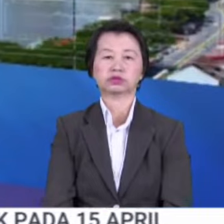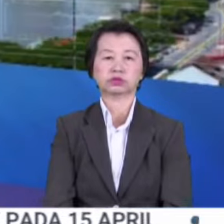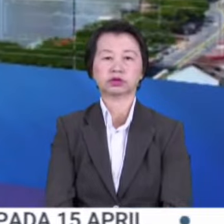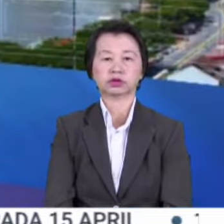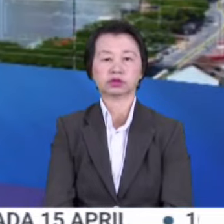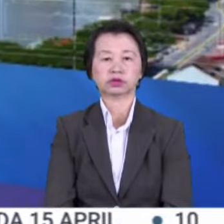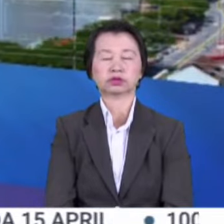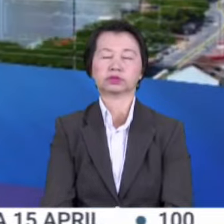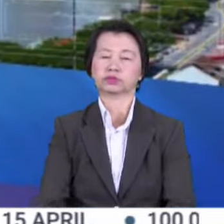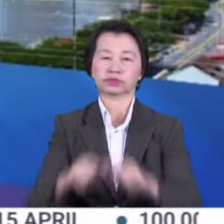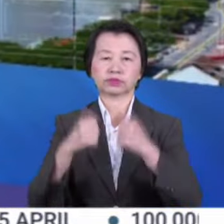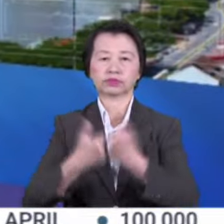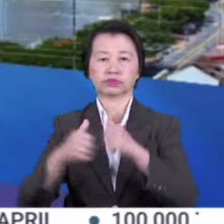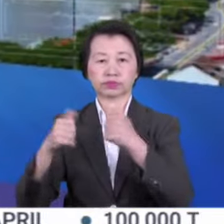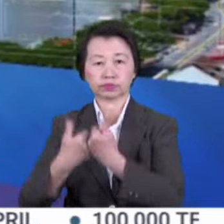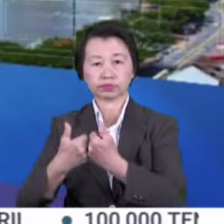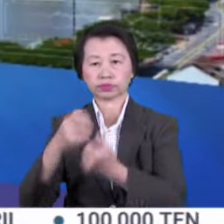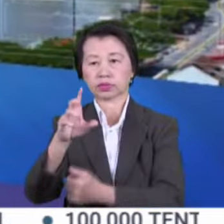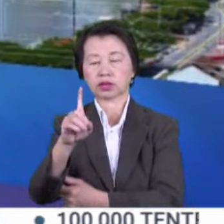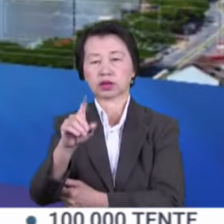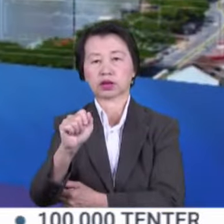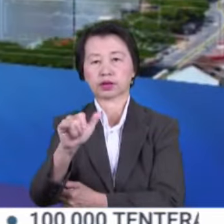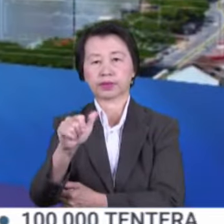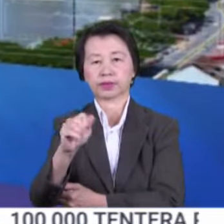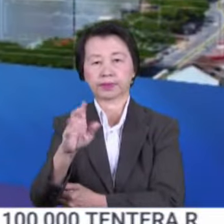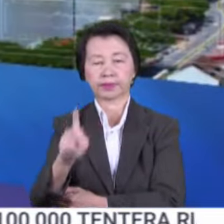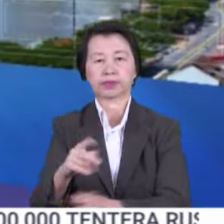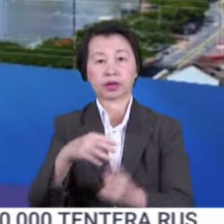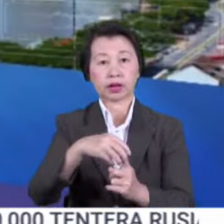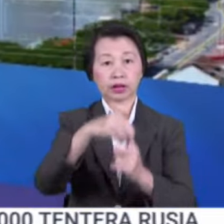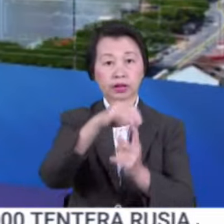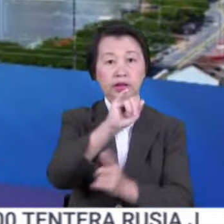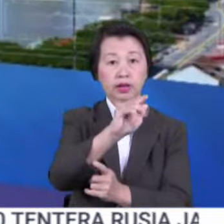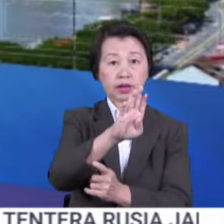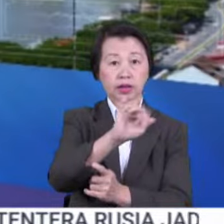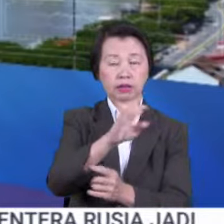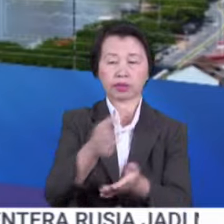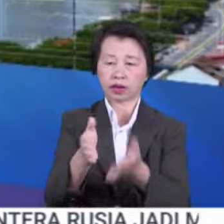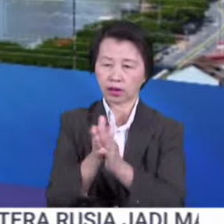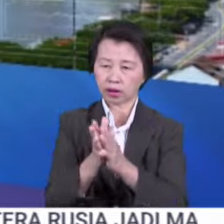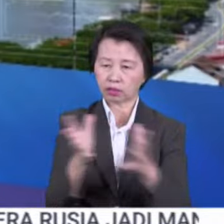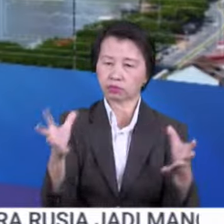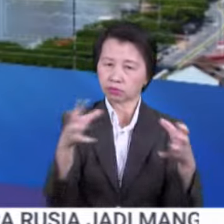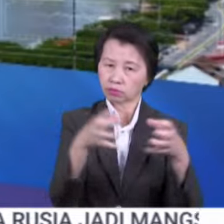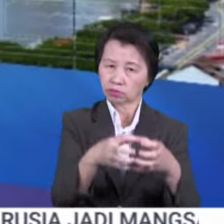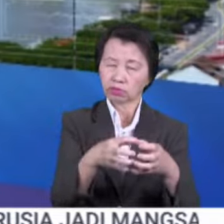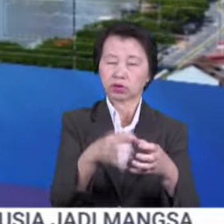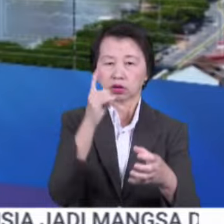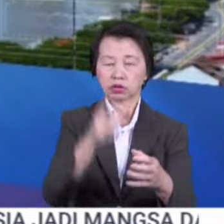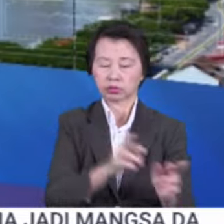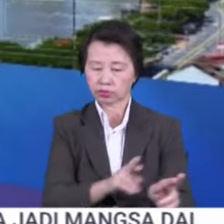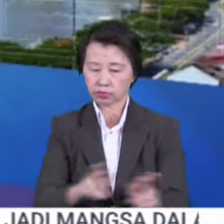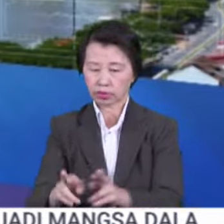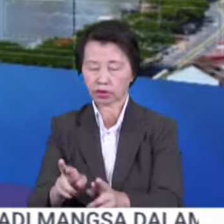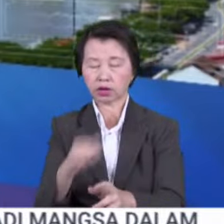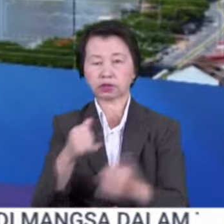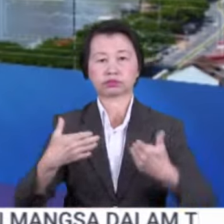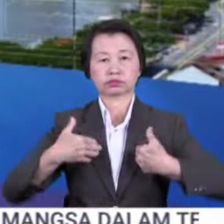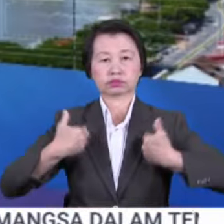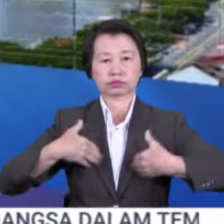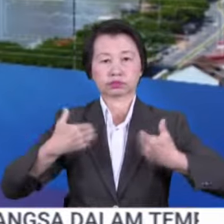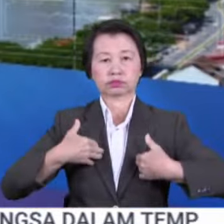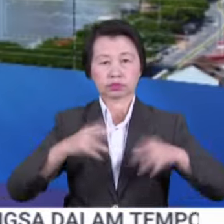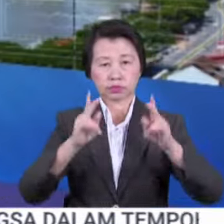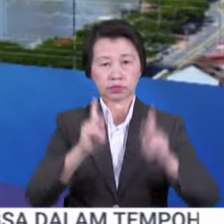persatuan-persatuan kaum Dayak khasnya ibana digesa berhimpun di bawah satu bumbong bagi melancarkan perancangan dan kesejahteraan